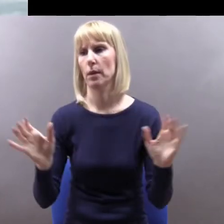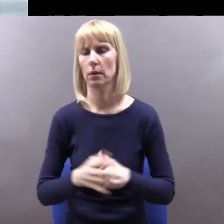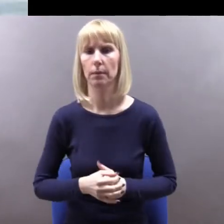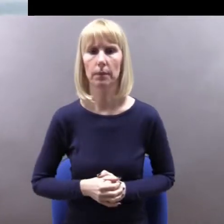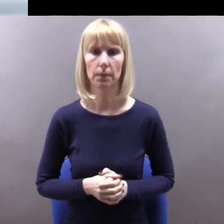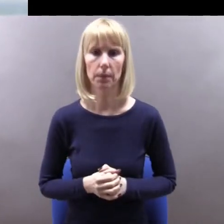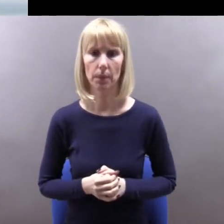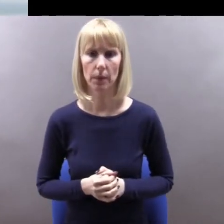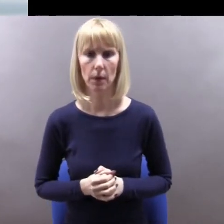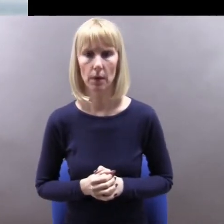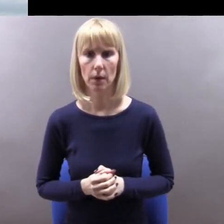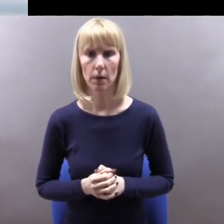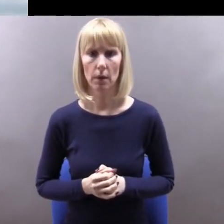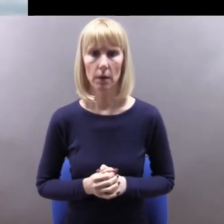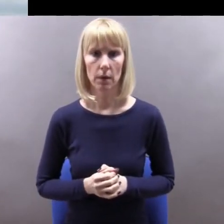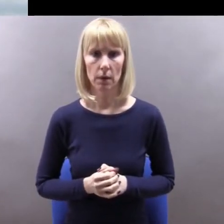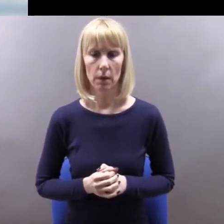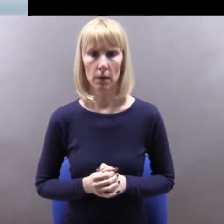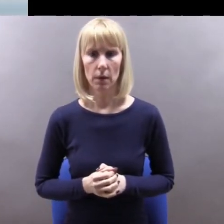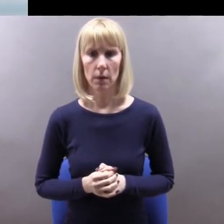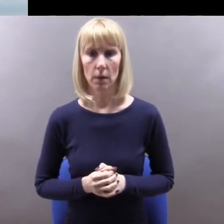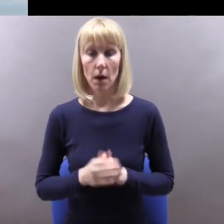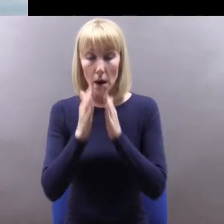gdzie można znaleźć te informacje, tak?